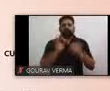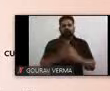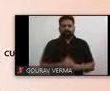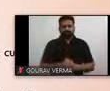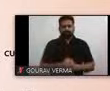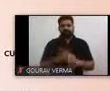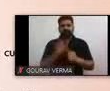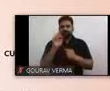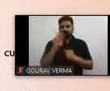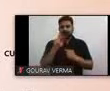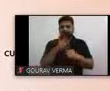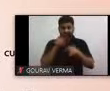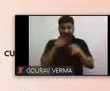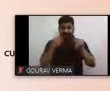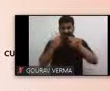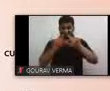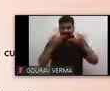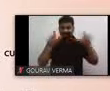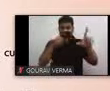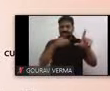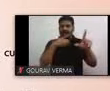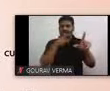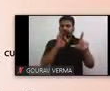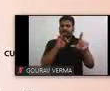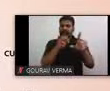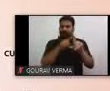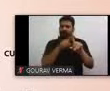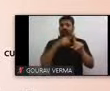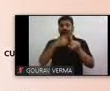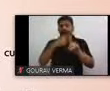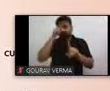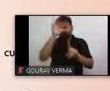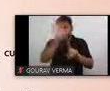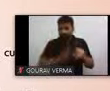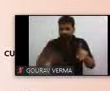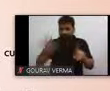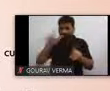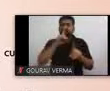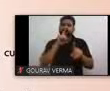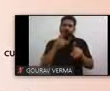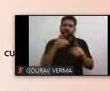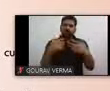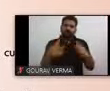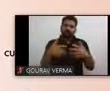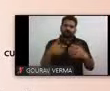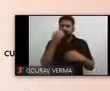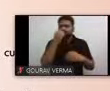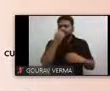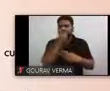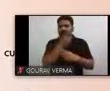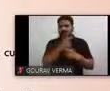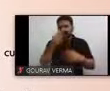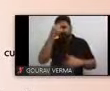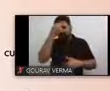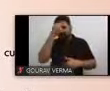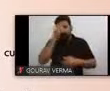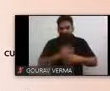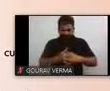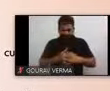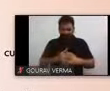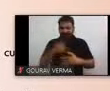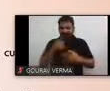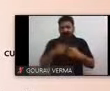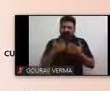Okay, so this was then. Another thing in our country is still malnutrition during pregnancy continues. अभी